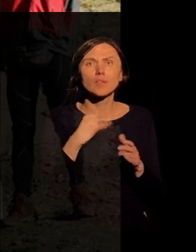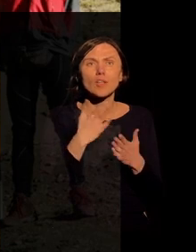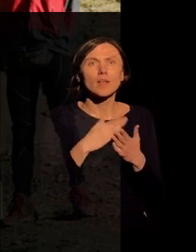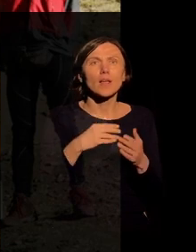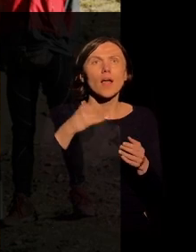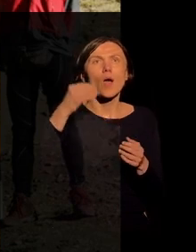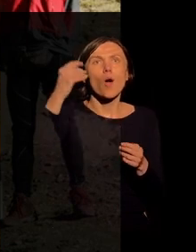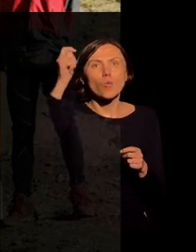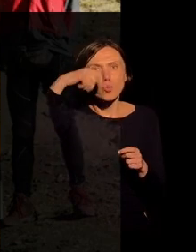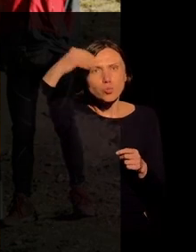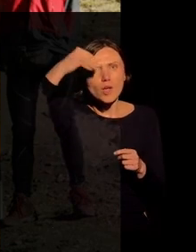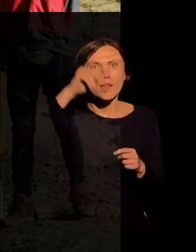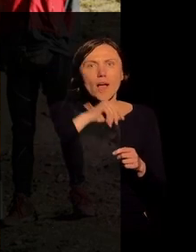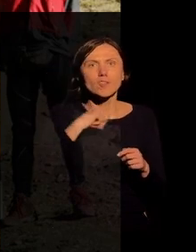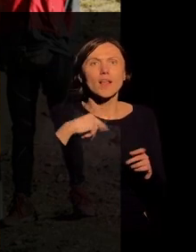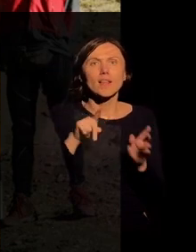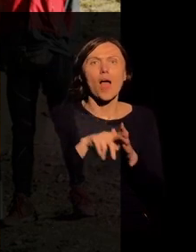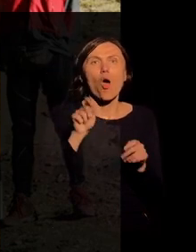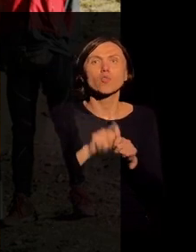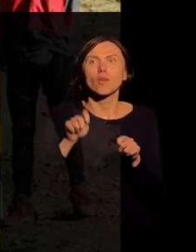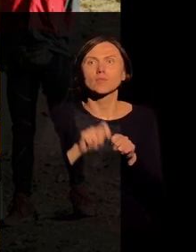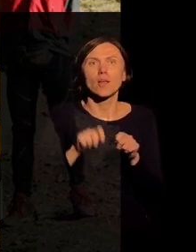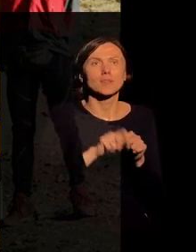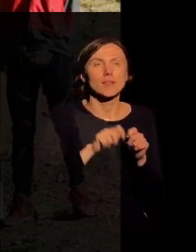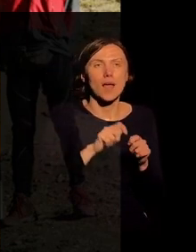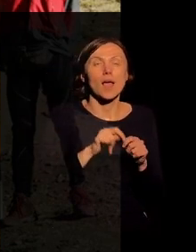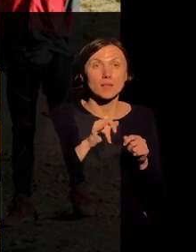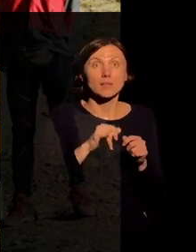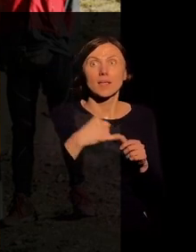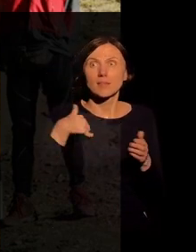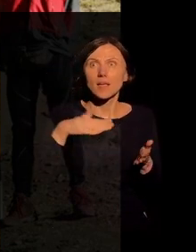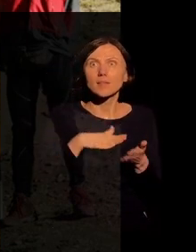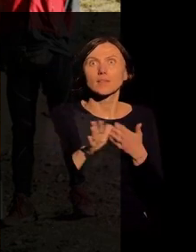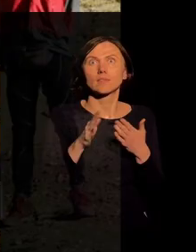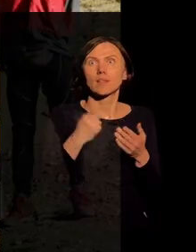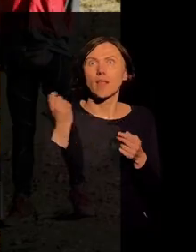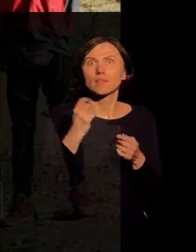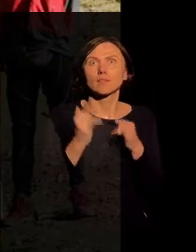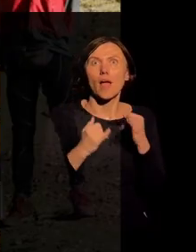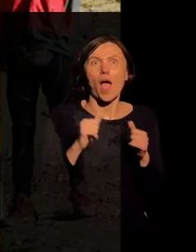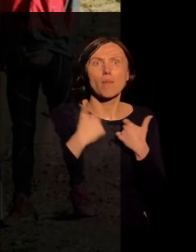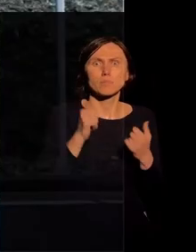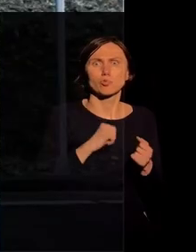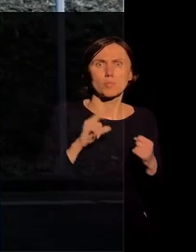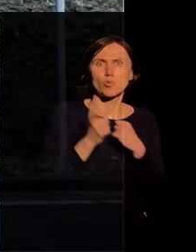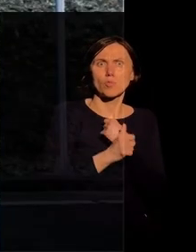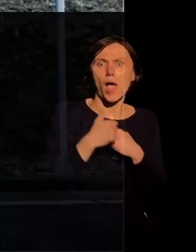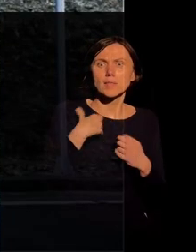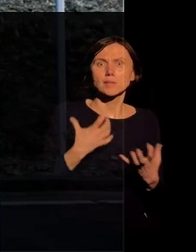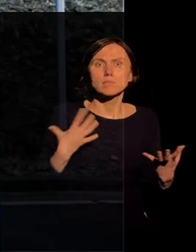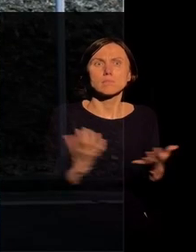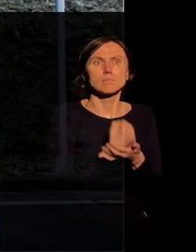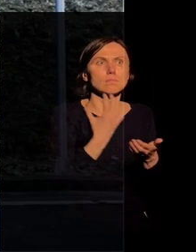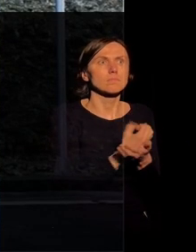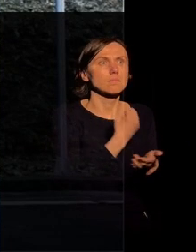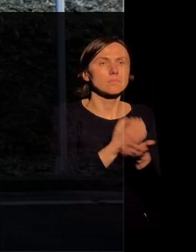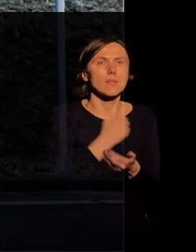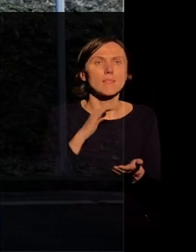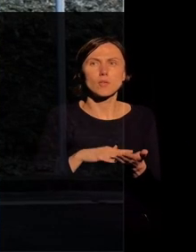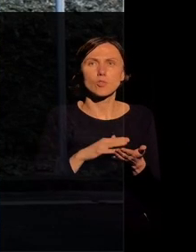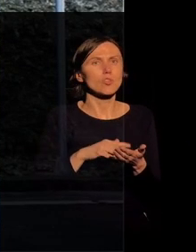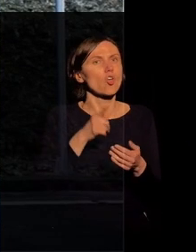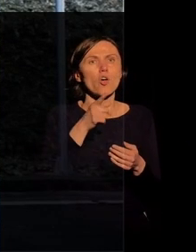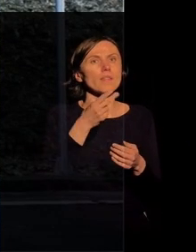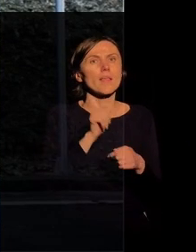uczenia się dla ocen i to było trochę coś podobnego. No i nagle zacząłem jeździć, żeby sobie coś tam udowadniać i też złapałem się na tym, że to już